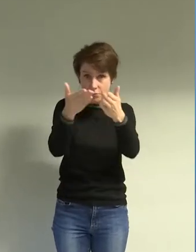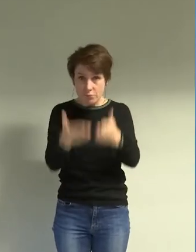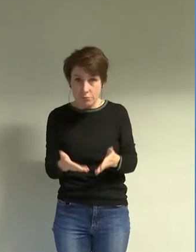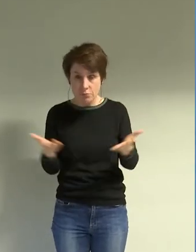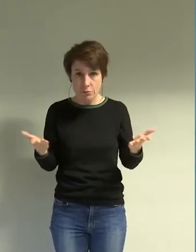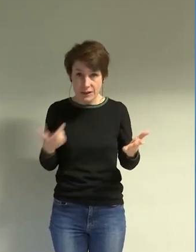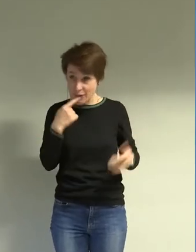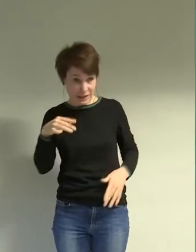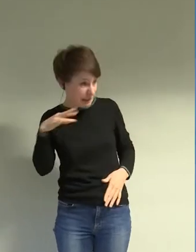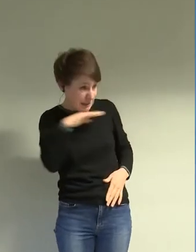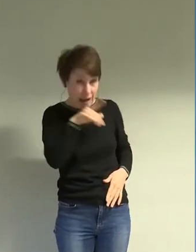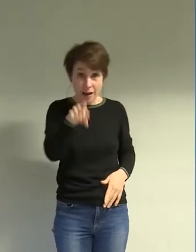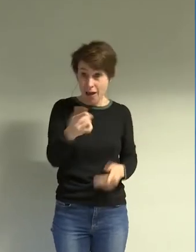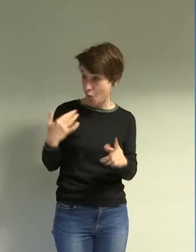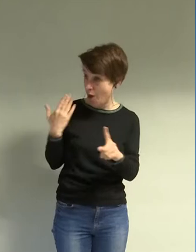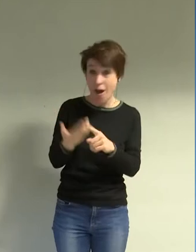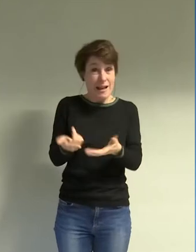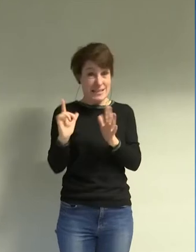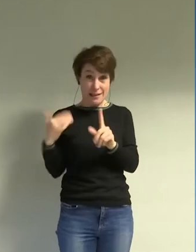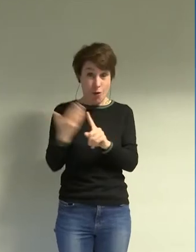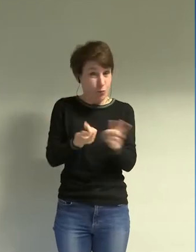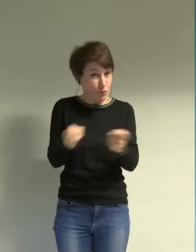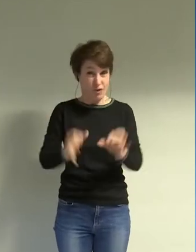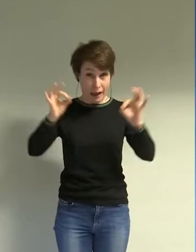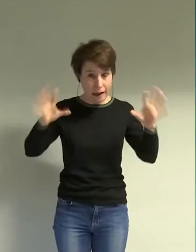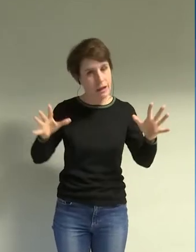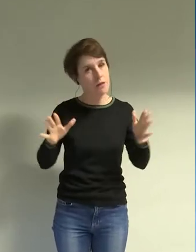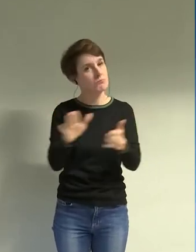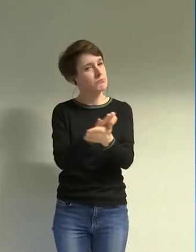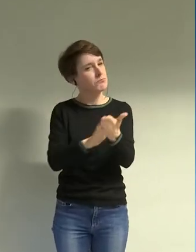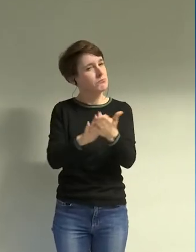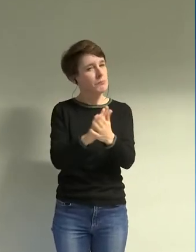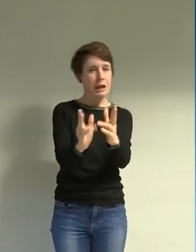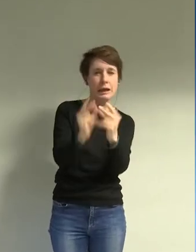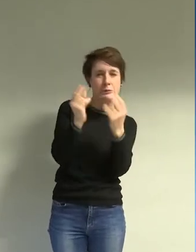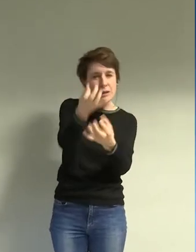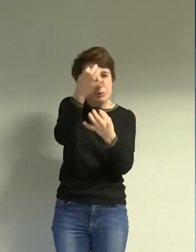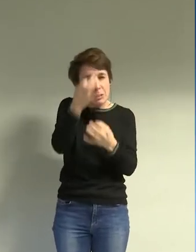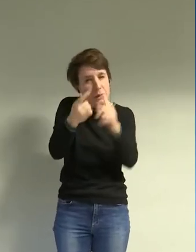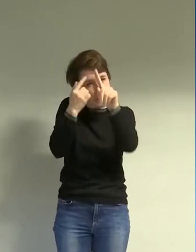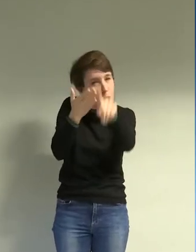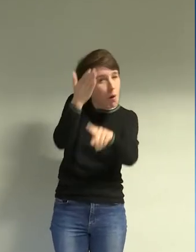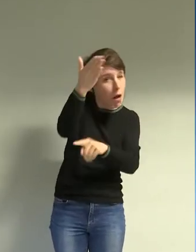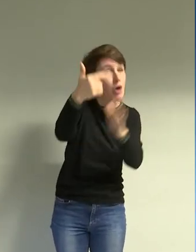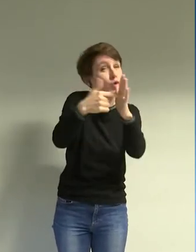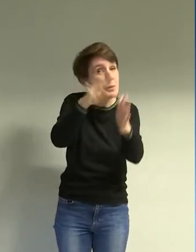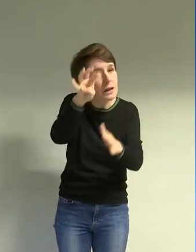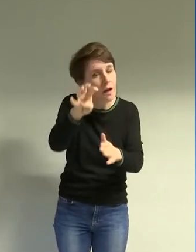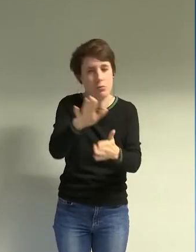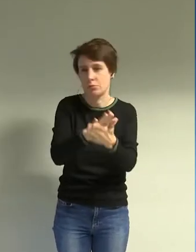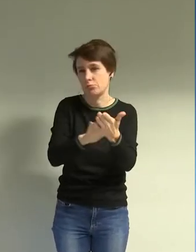la saleté de la ville n'est pas crédible pour nous expliquer avec tant de précision ce que sera exactement 2040